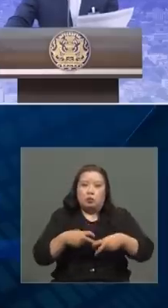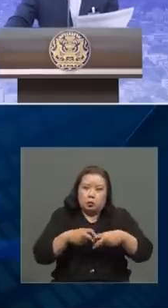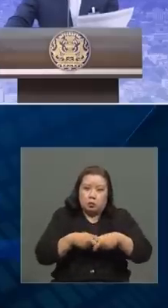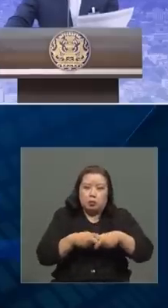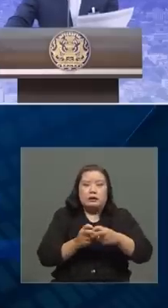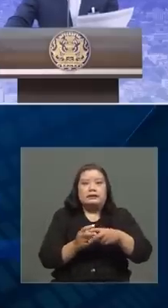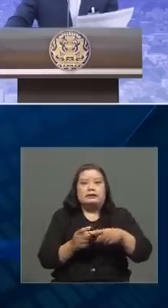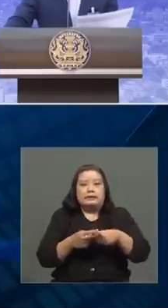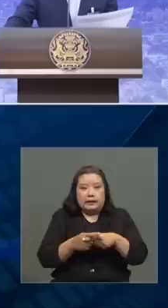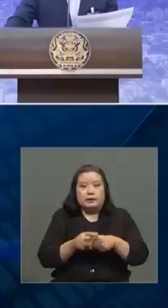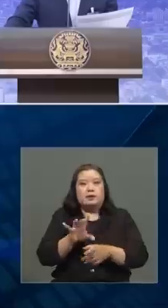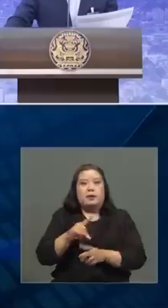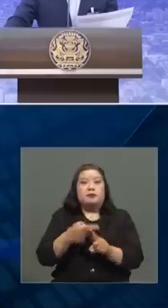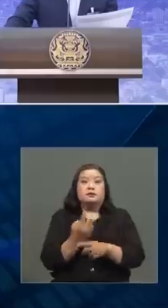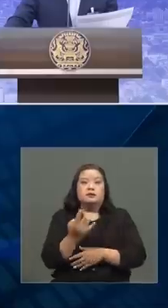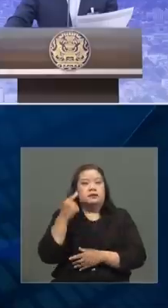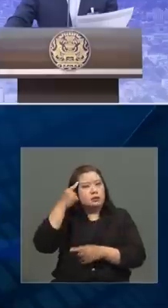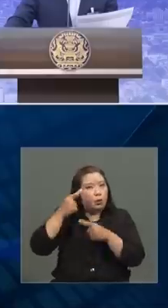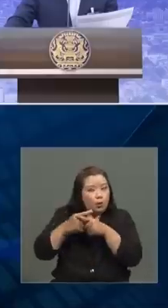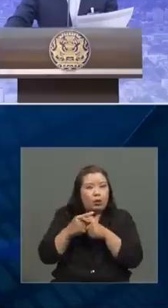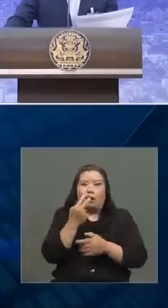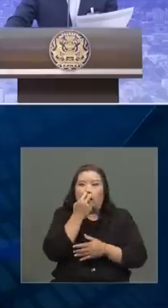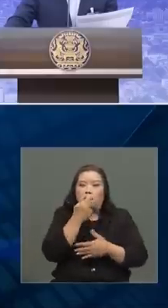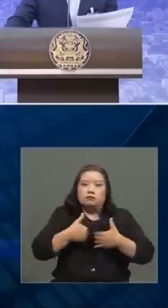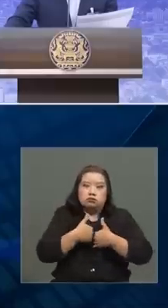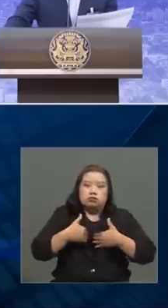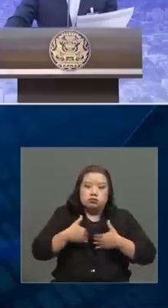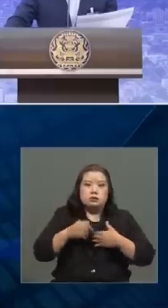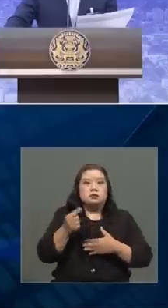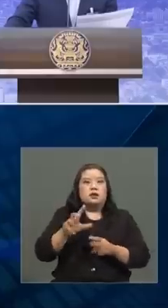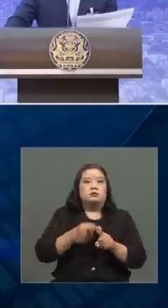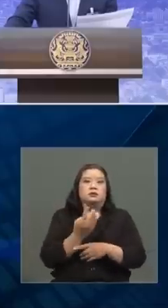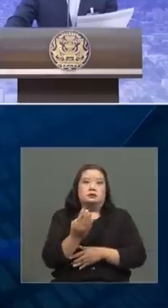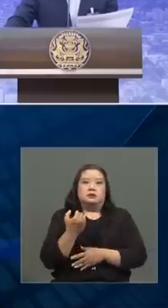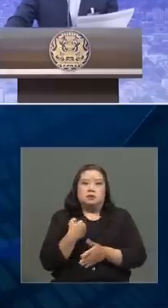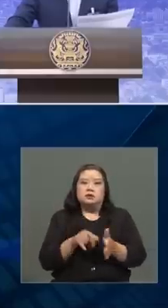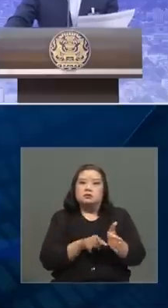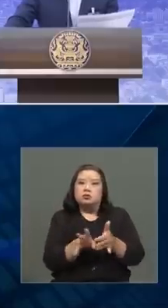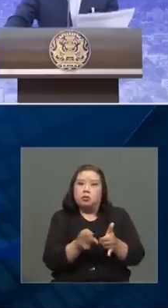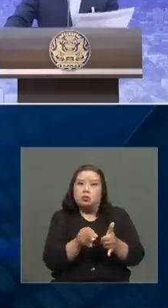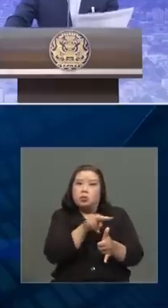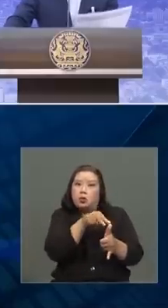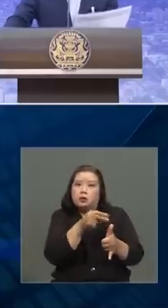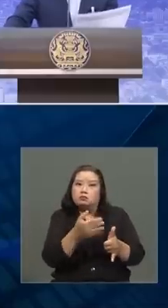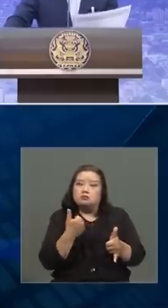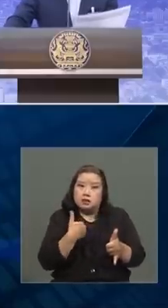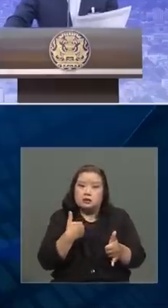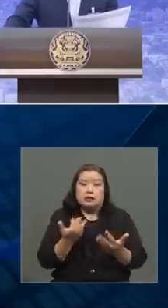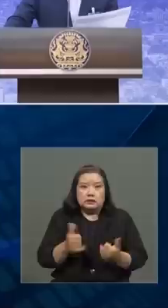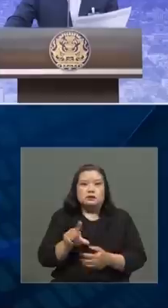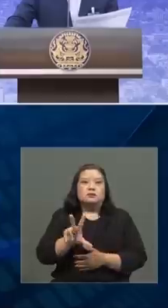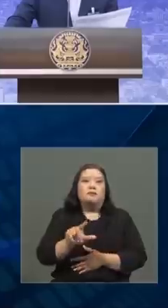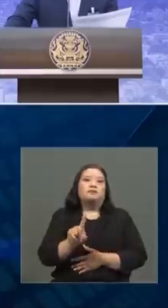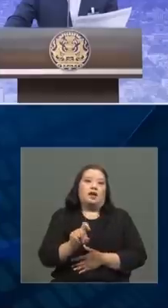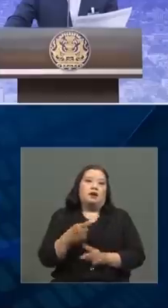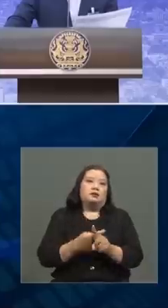8เมษามีไอปวดศีรษะหายใจลำบาก 13เมษายนพบเชื้อ 22เมษายนเสียชีวิตวันที่